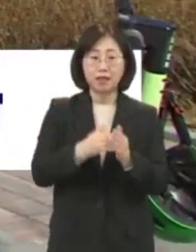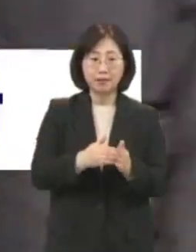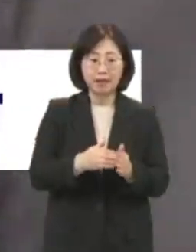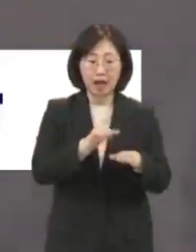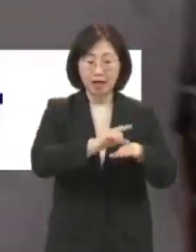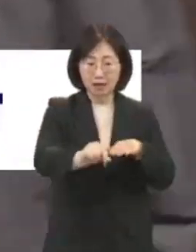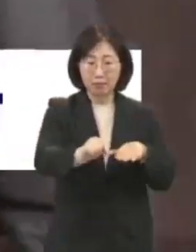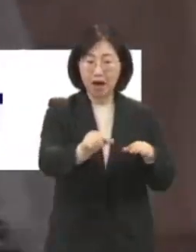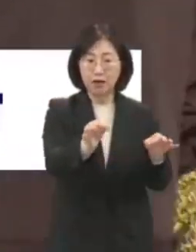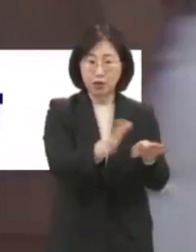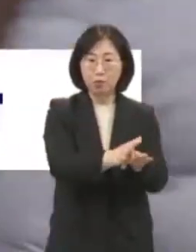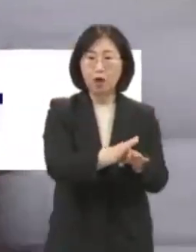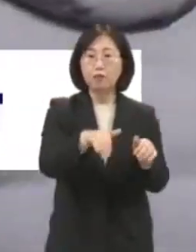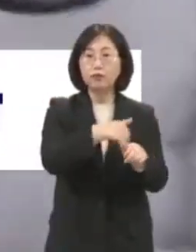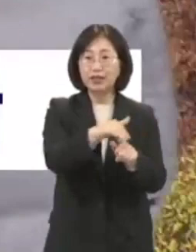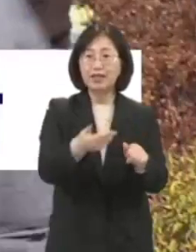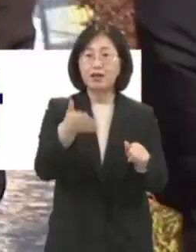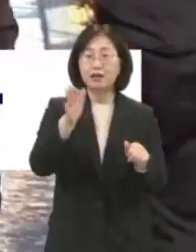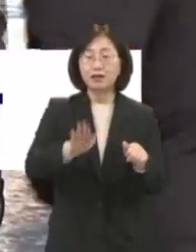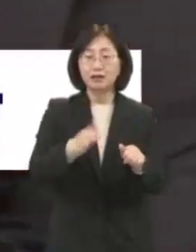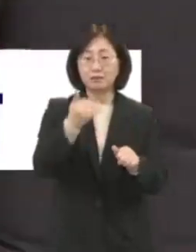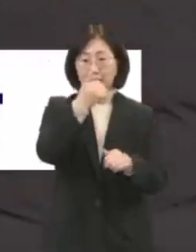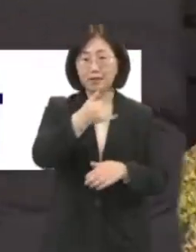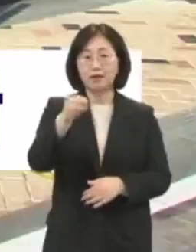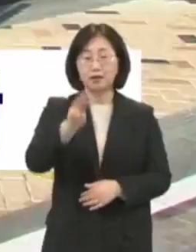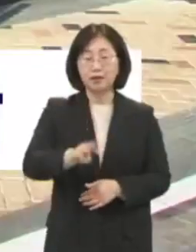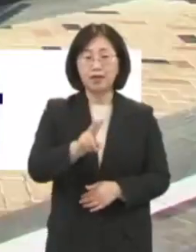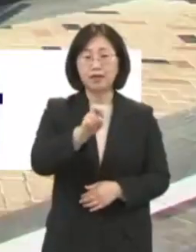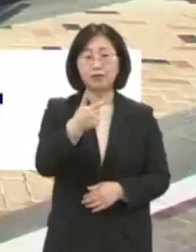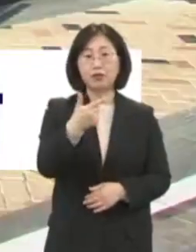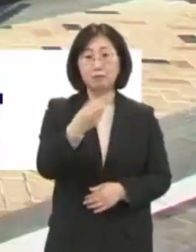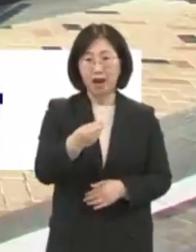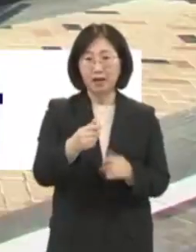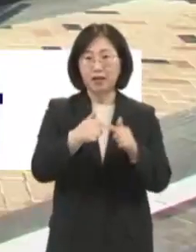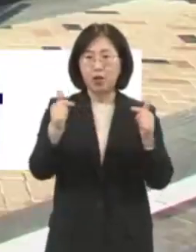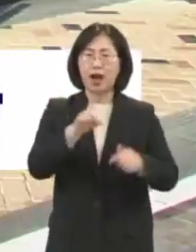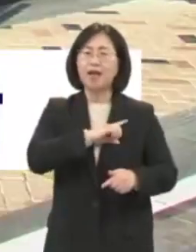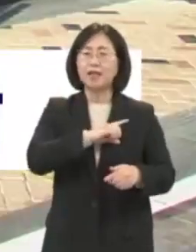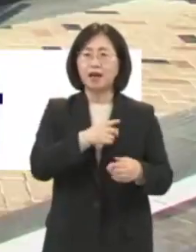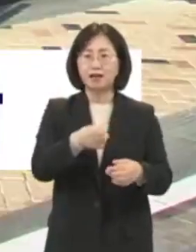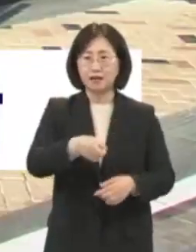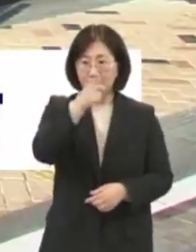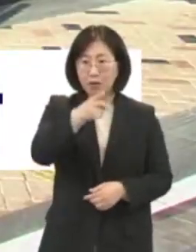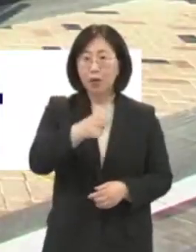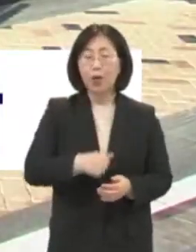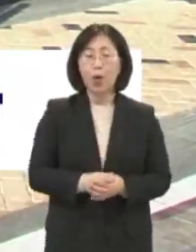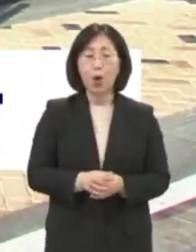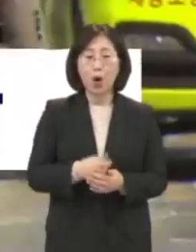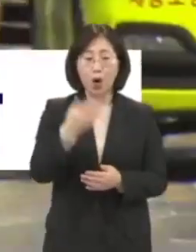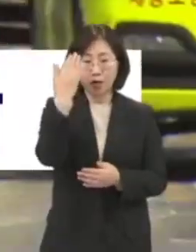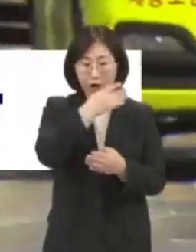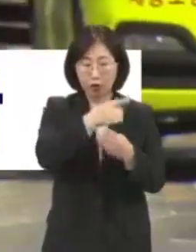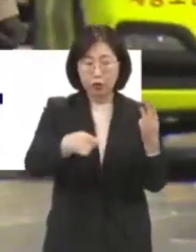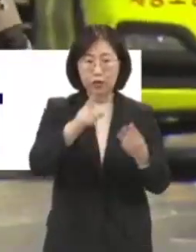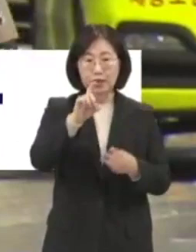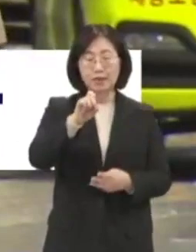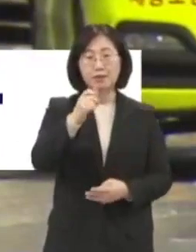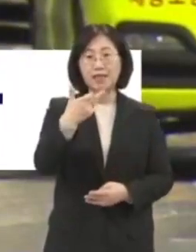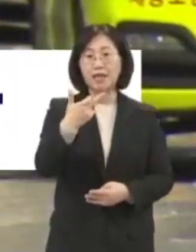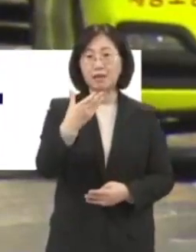같은 지방소멸 분위기 속에서도 세종시는 26만 3,000여명이 늘어 가장 많이 증가했고 청주시 17만